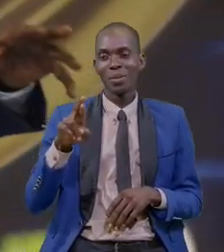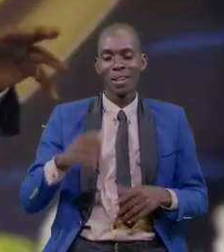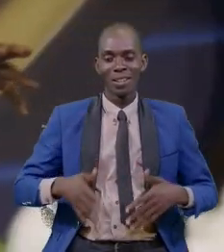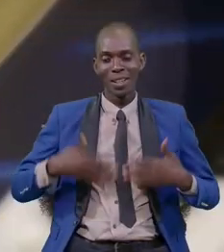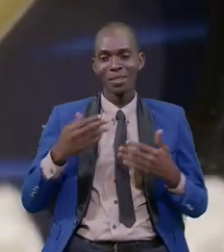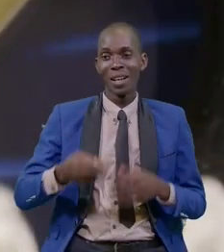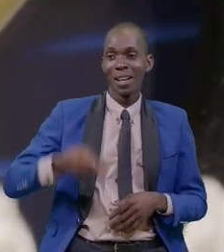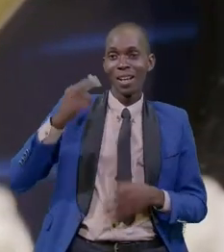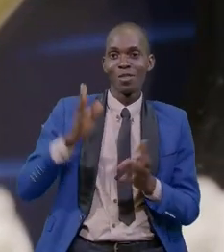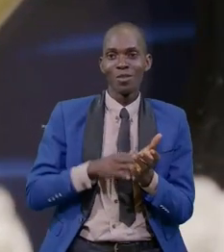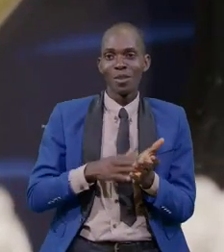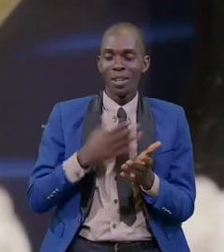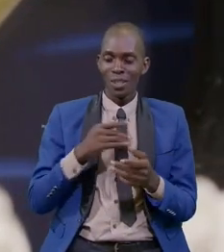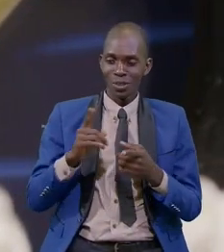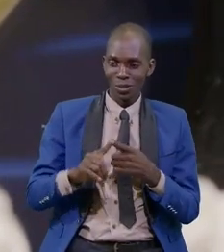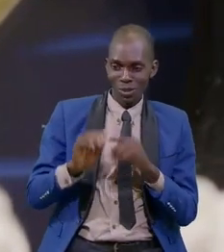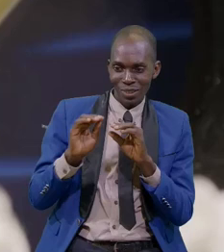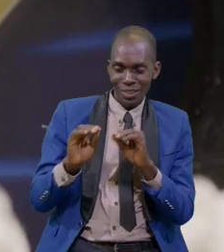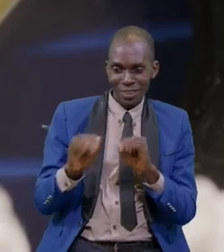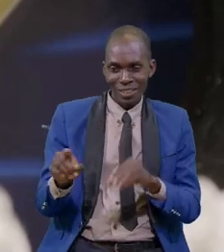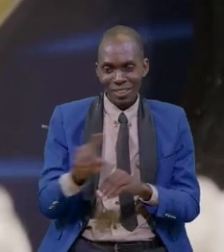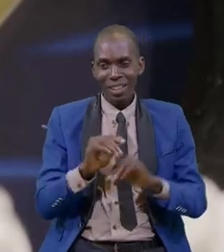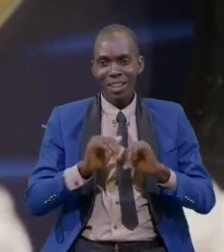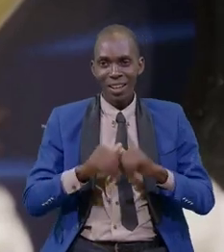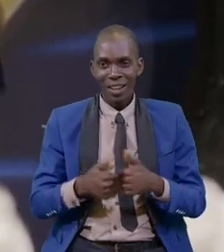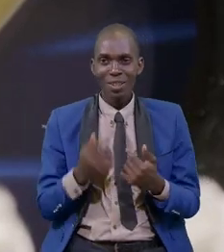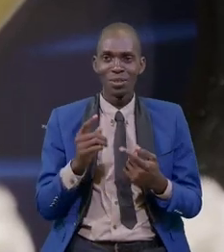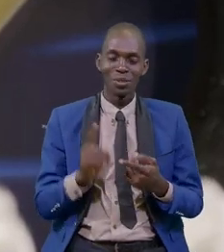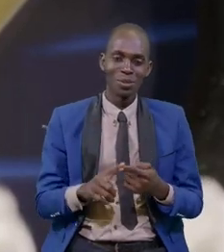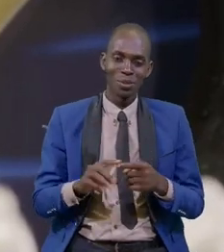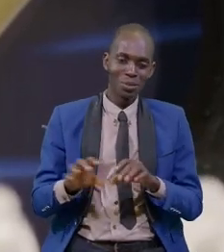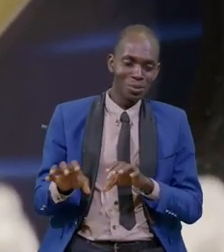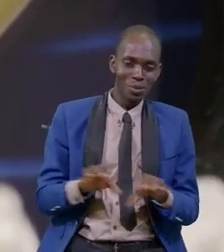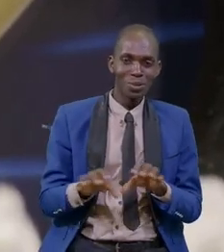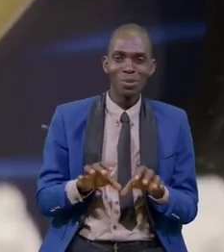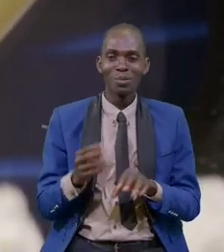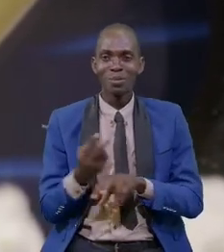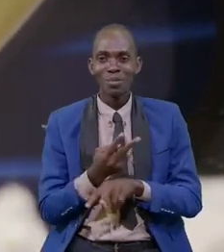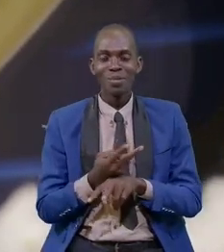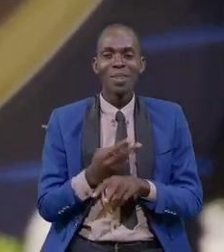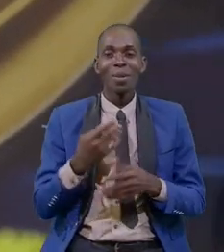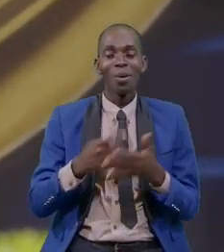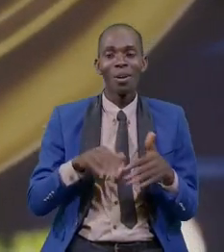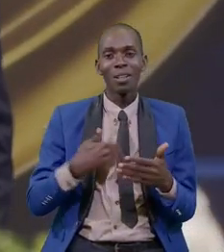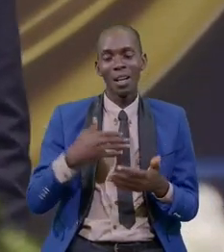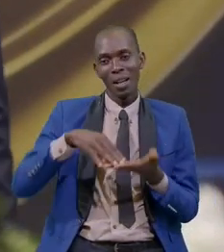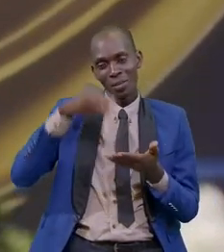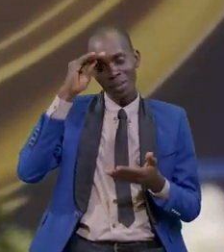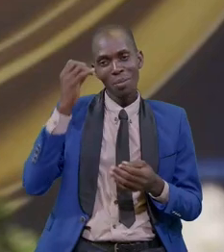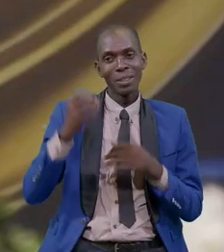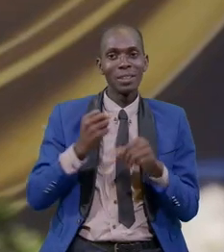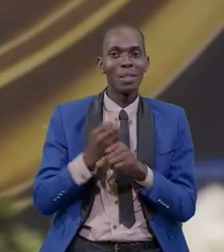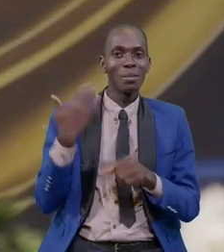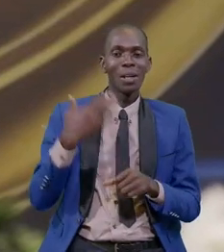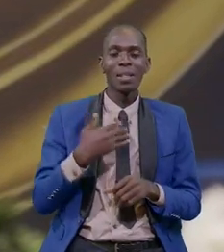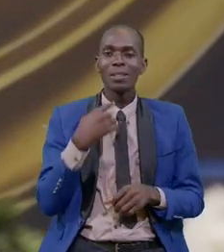ceci, voici comment vous allez faire ceci. Et les raccourcis que j'avais fait dans ces années, ces dizaines d'années, pour